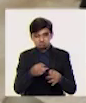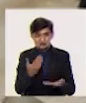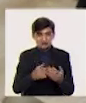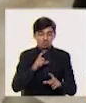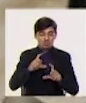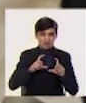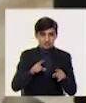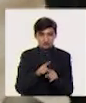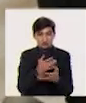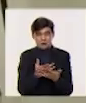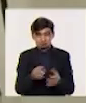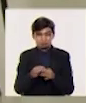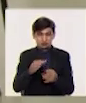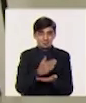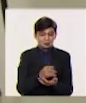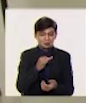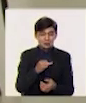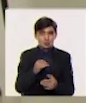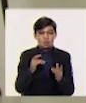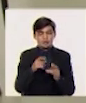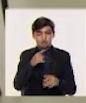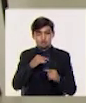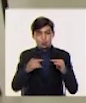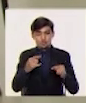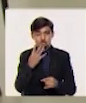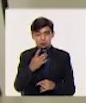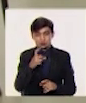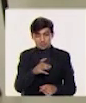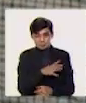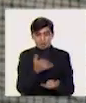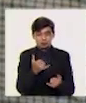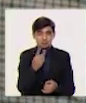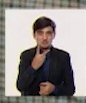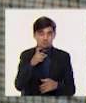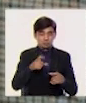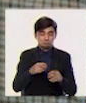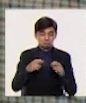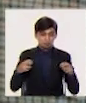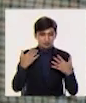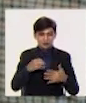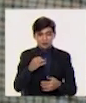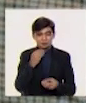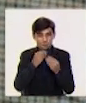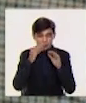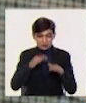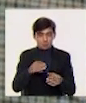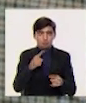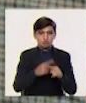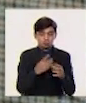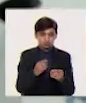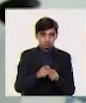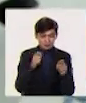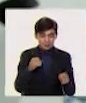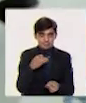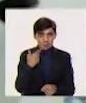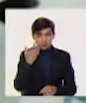Асханада да ара қашық сақталған. Бұрын әр үстелде 4 адам отырса, қазір 2-ден. Адам санына қарай қосымша асханада ашылған. Біз қайтуға